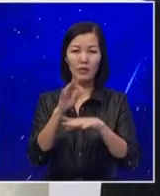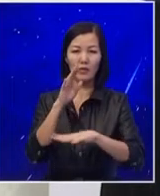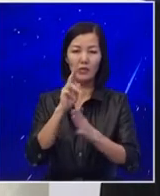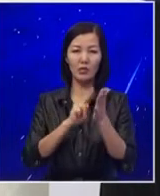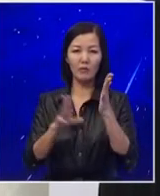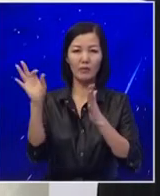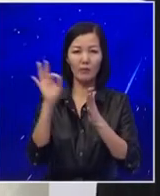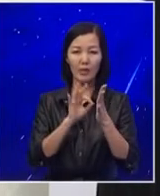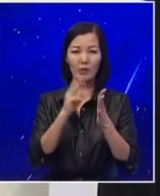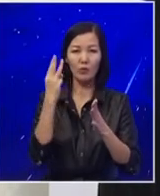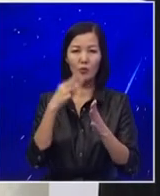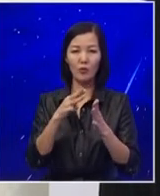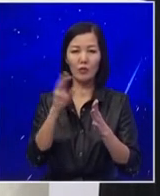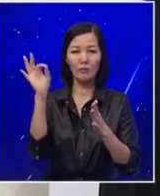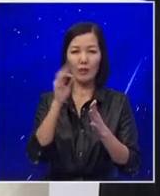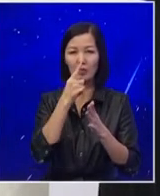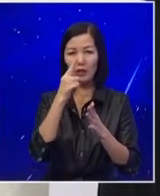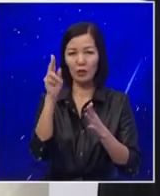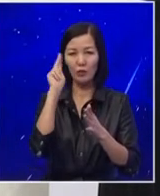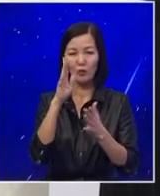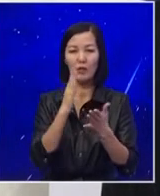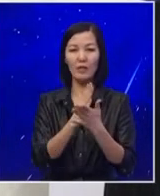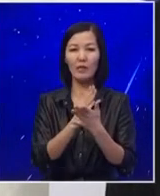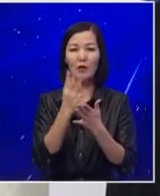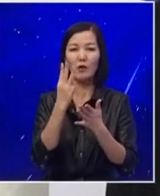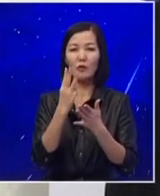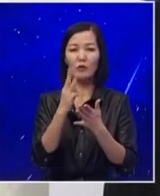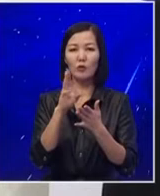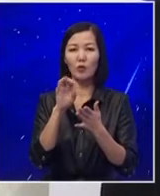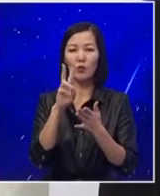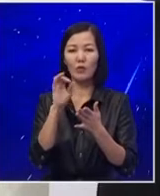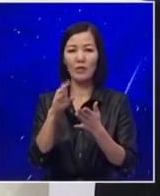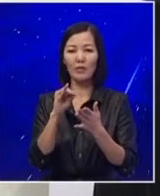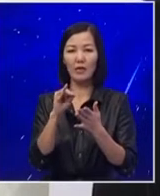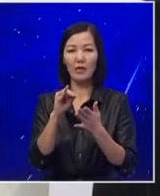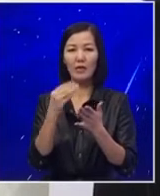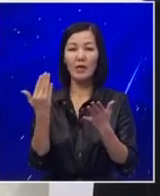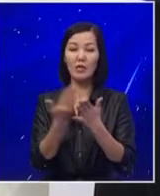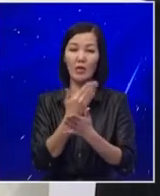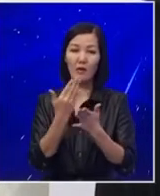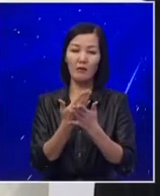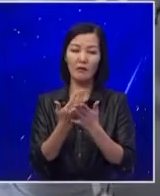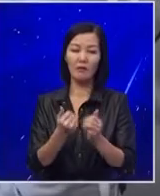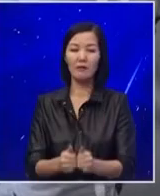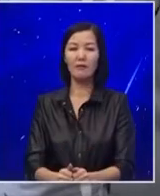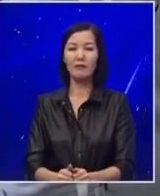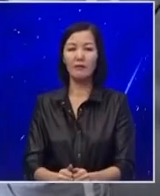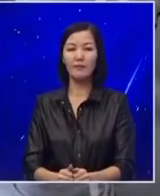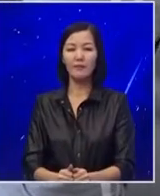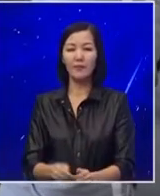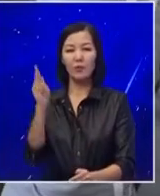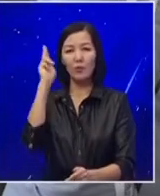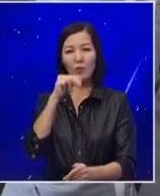алады. 30% пән қашықтықтан оқытылады. Яғни 3-90-дағы болайын деп жатқан өзгерістер бізде осындай. Оқу